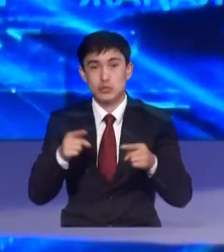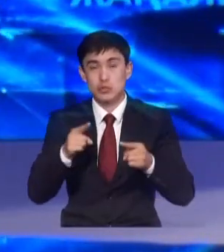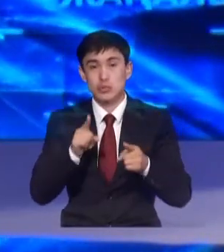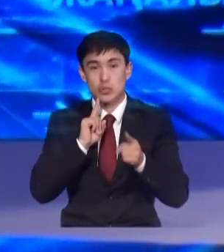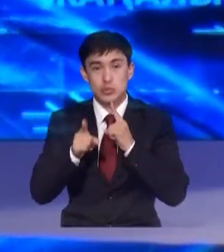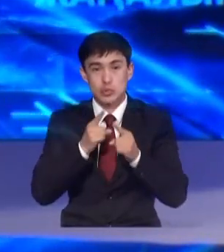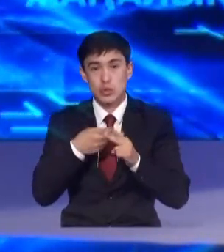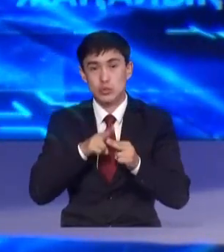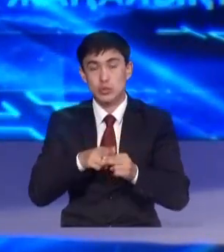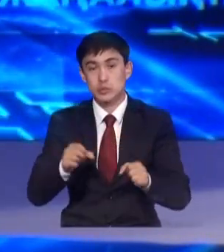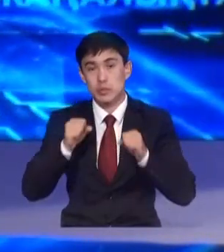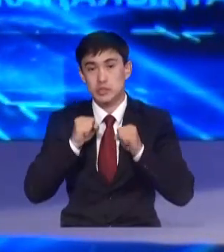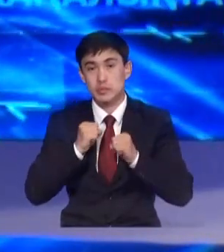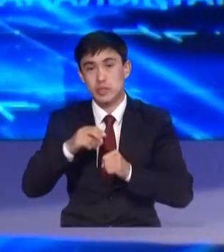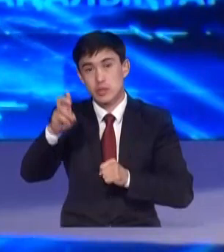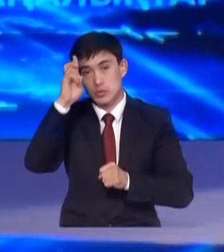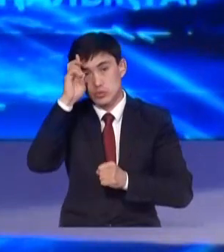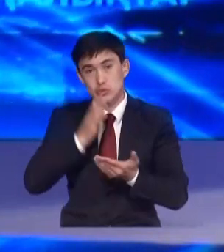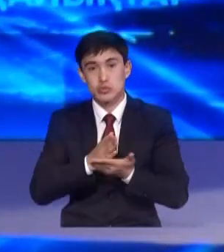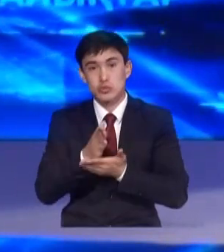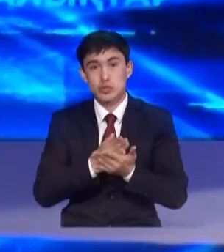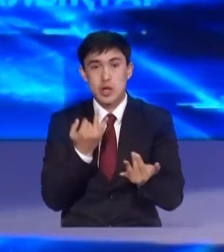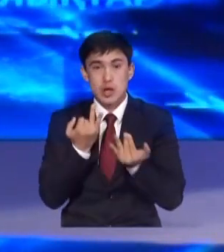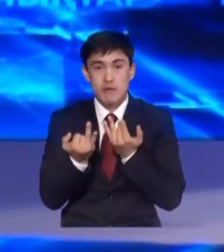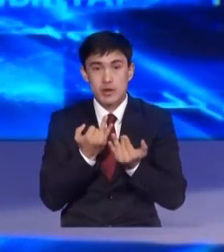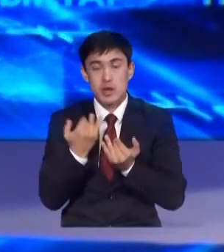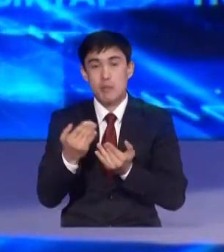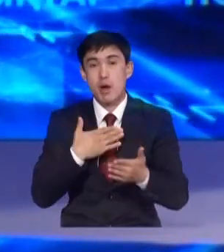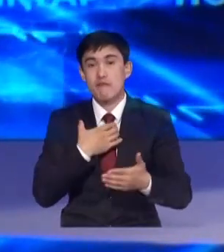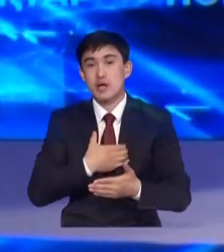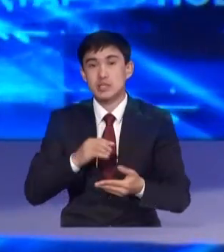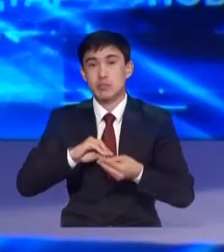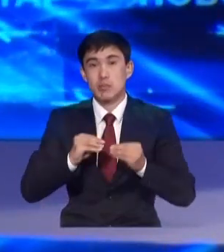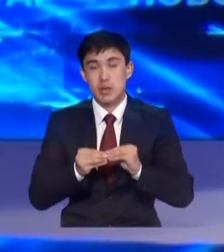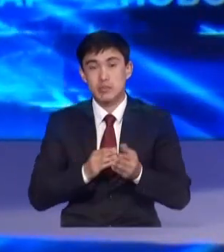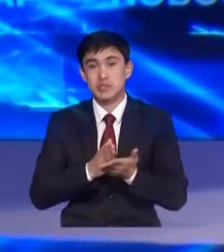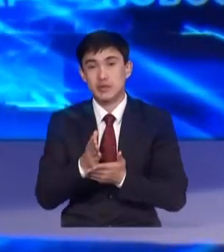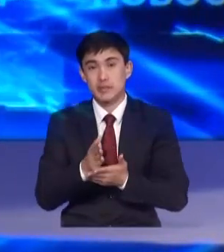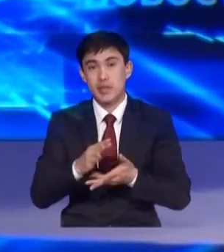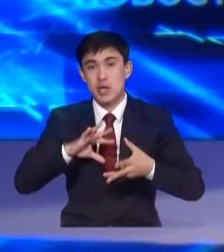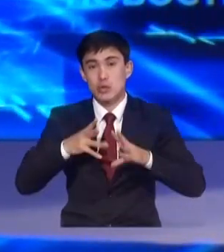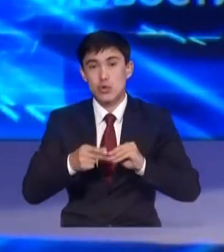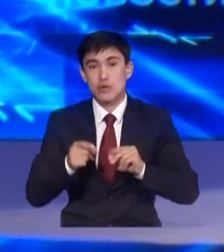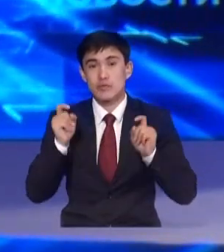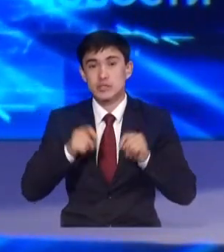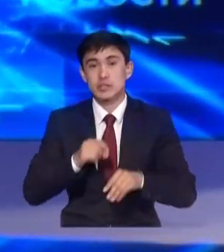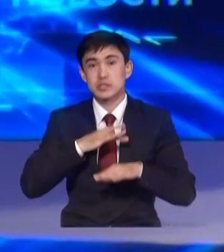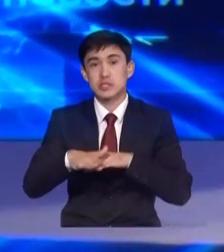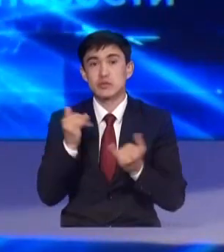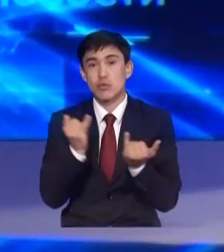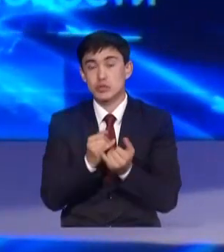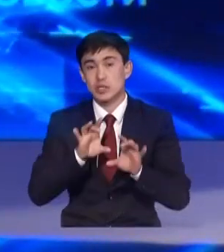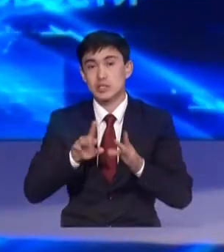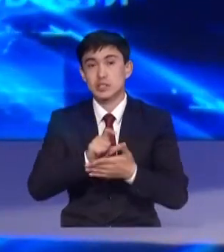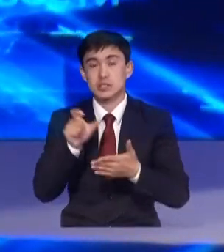круглый стол, на котором спортсмены и государственные служащие говорили об актуальных проблемах сферы. О итогах визита столичного